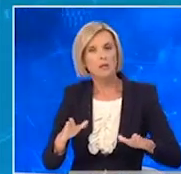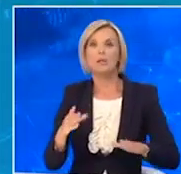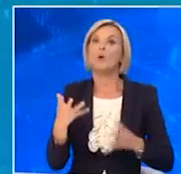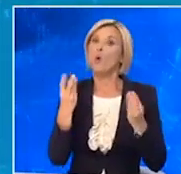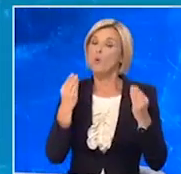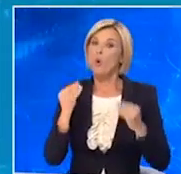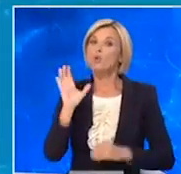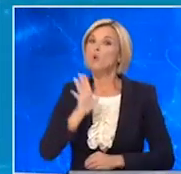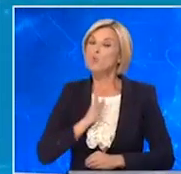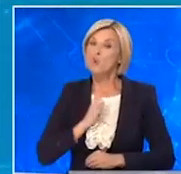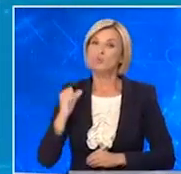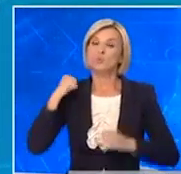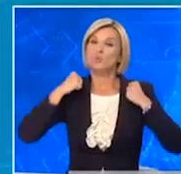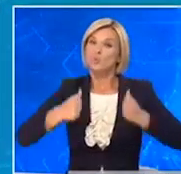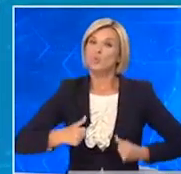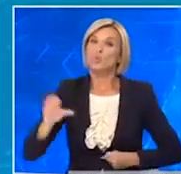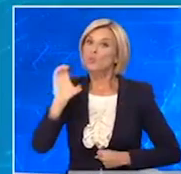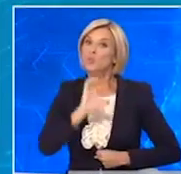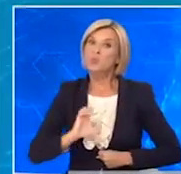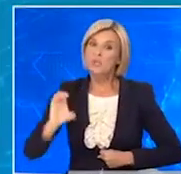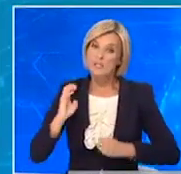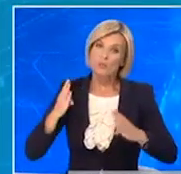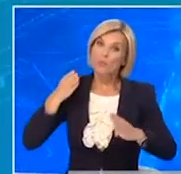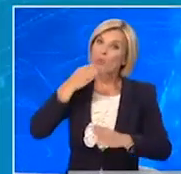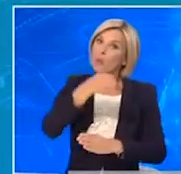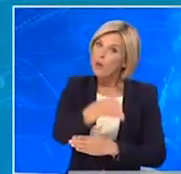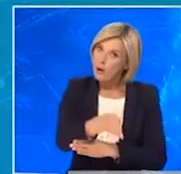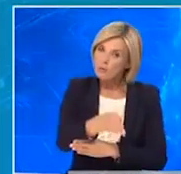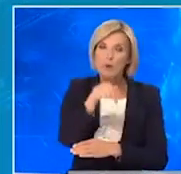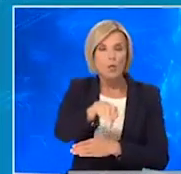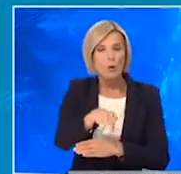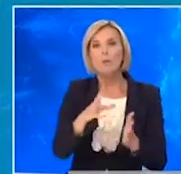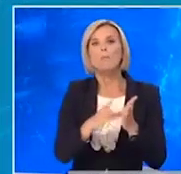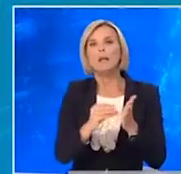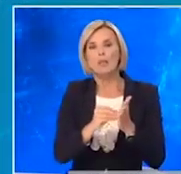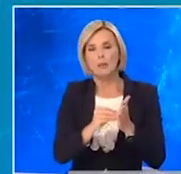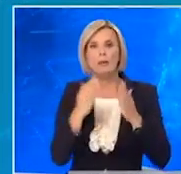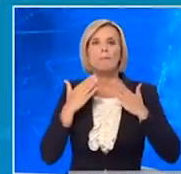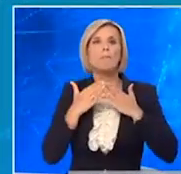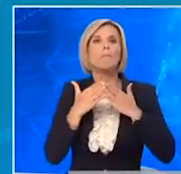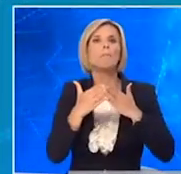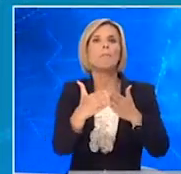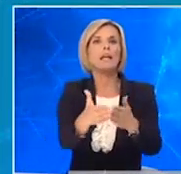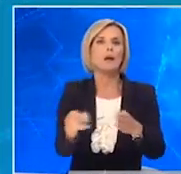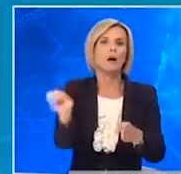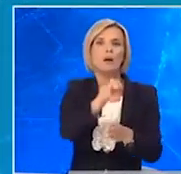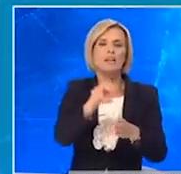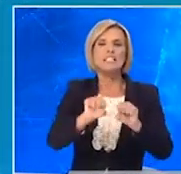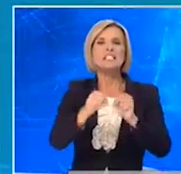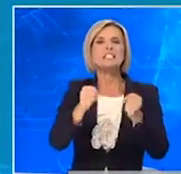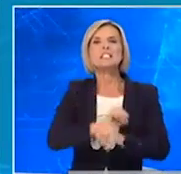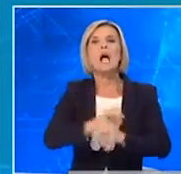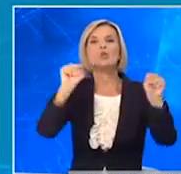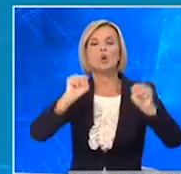τουρισμό. Το θέμα είναι και πώς συμπεριφέρονται κατά τις μετακινήσεις τους μέσα σε πλοία προσωπικά. Σαντορίνη, Κρήτη, στο